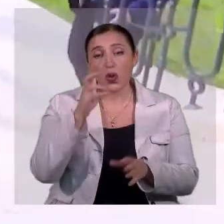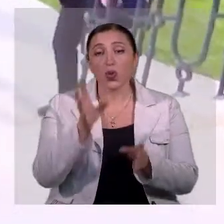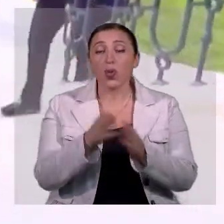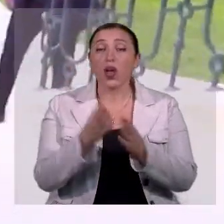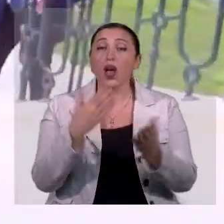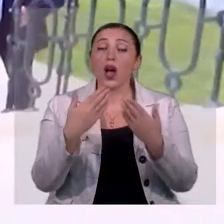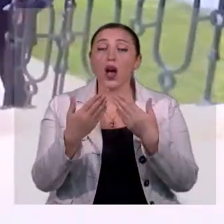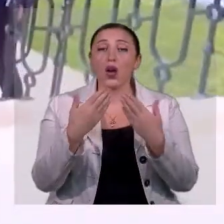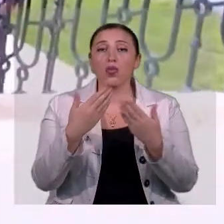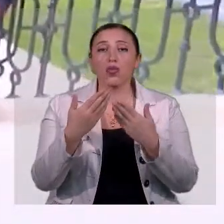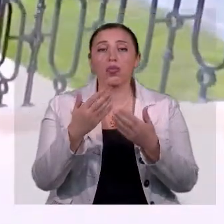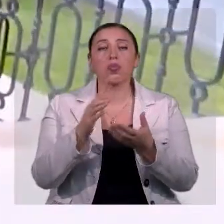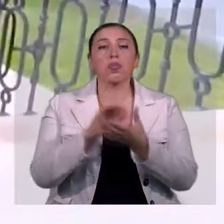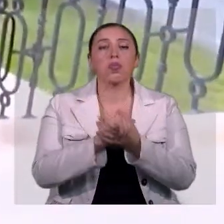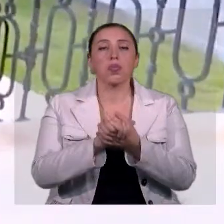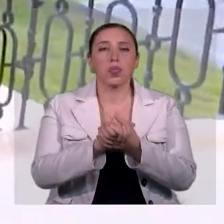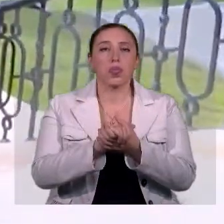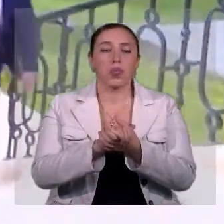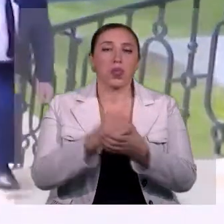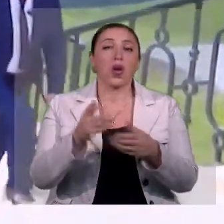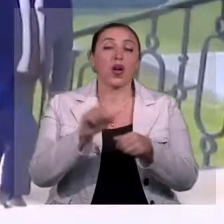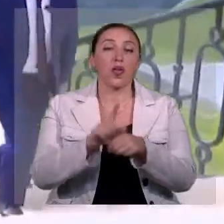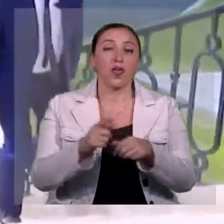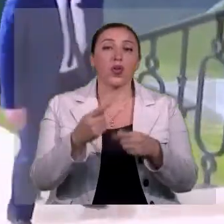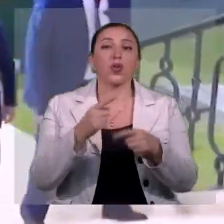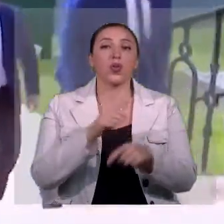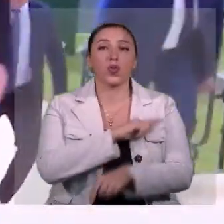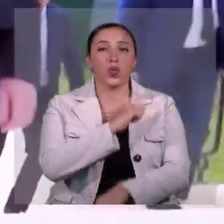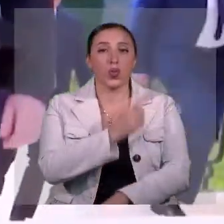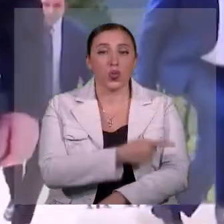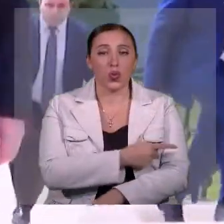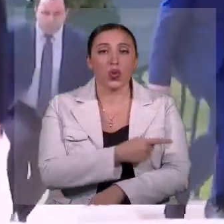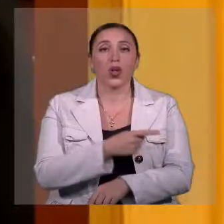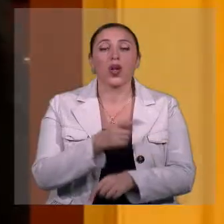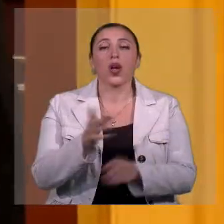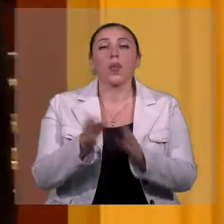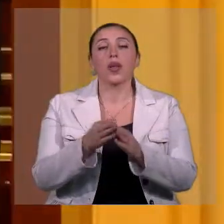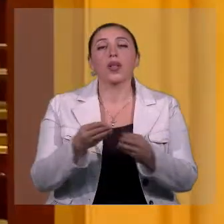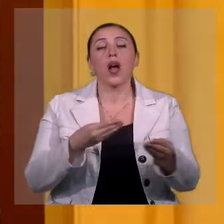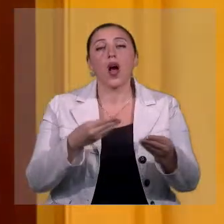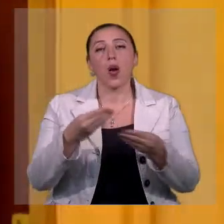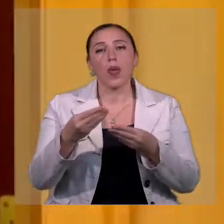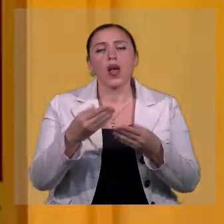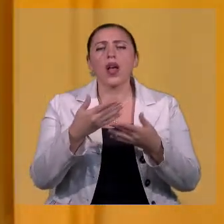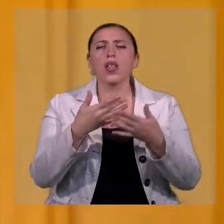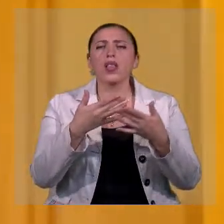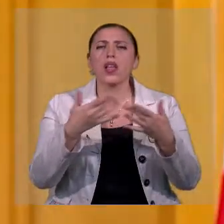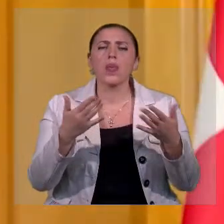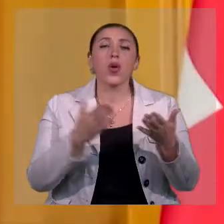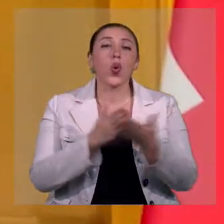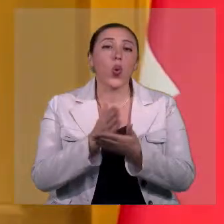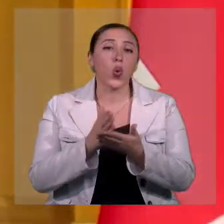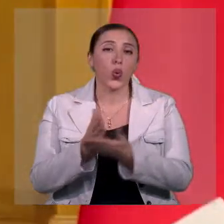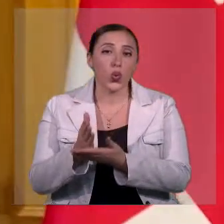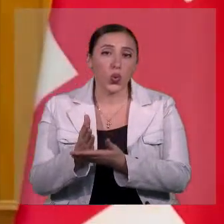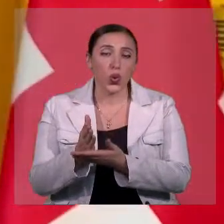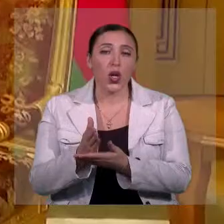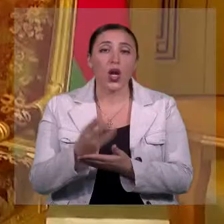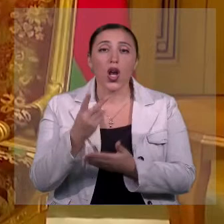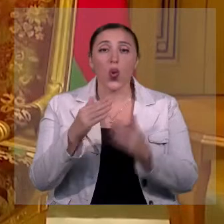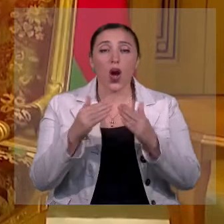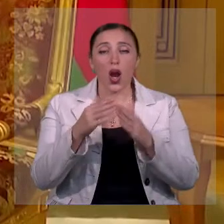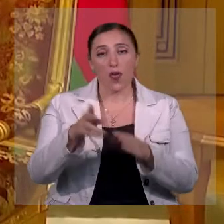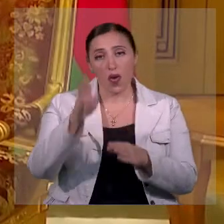հարաբերություններն արդեն հասնում են դաշնակցային մակարդակի, քանի որ, ինչպես ընդգծել է, համագործակցում են բազմաթիվ ուղություններով։ Երկու